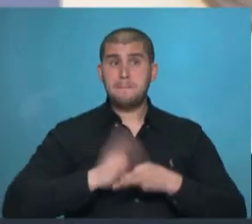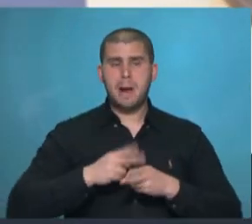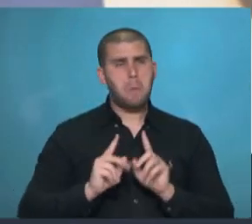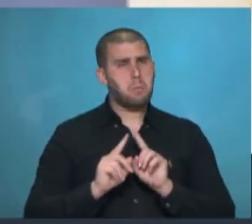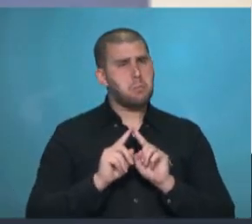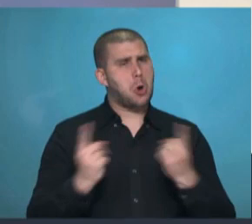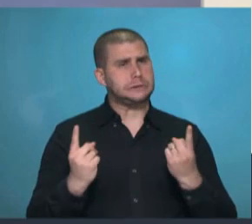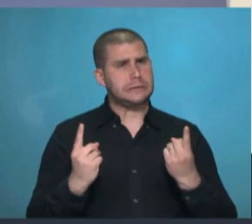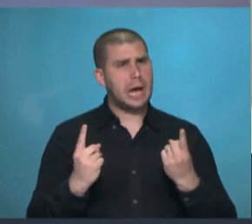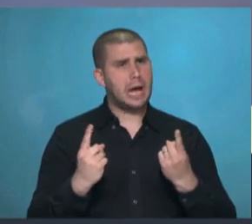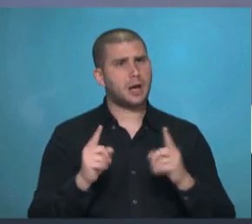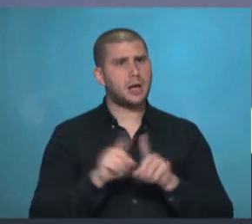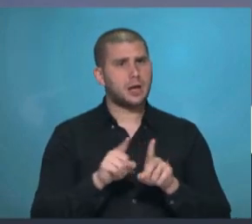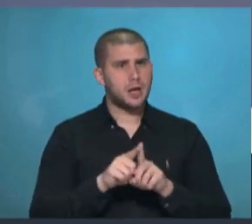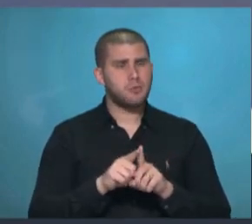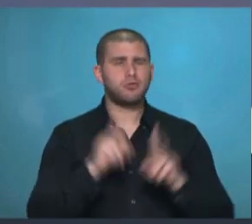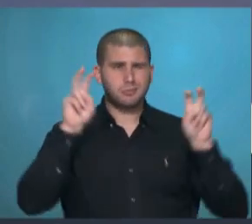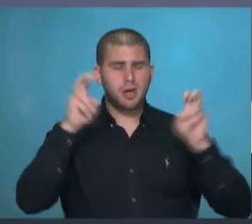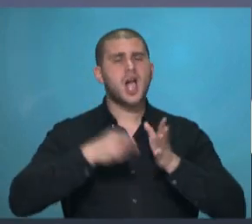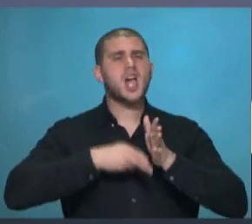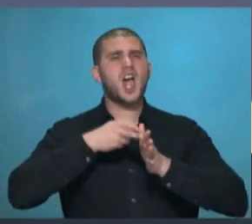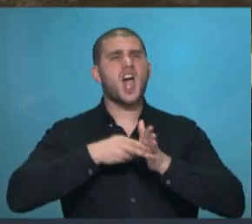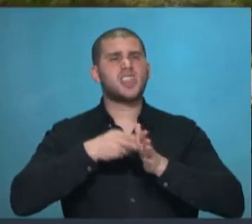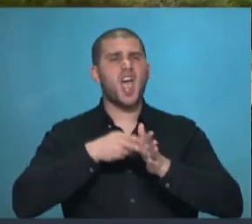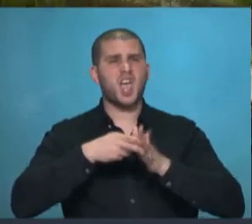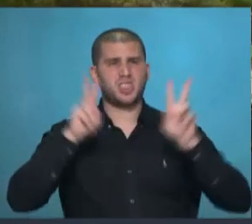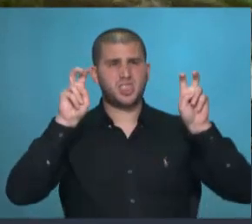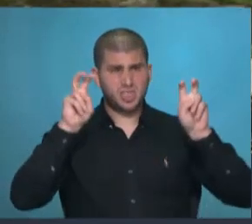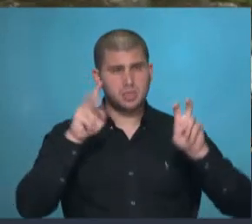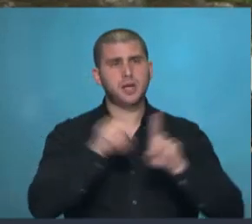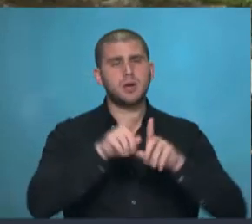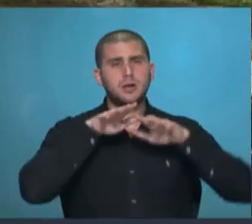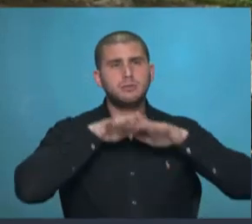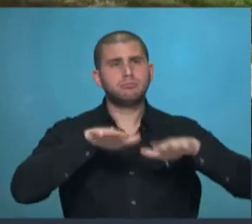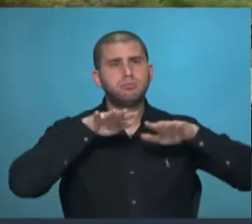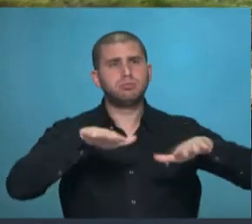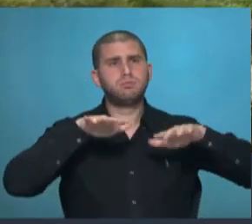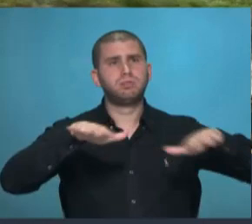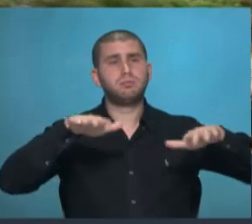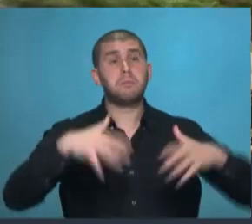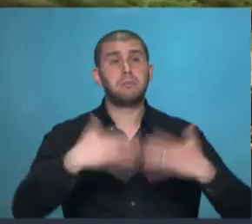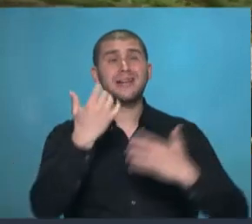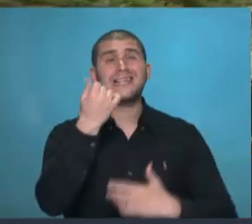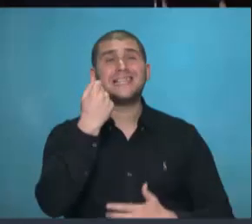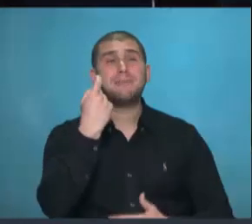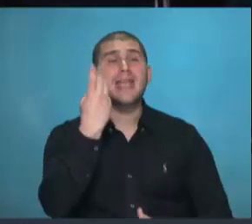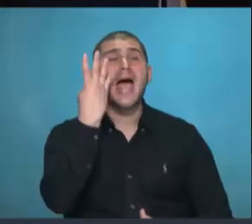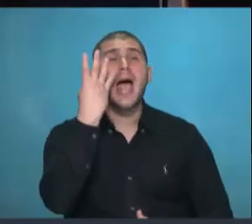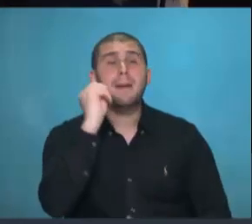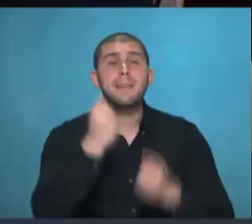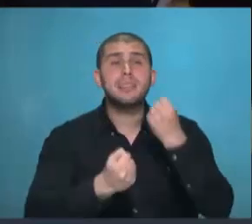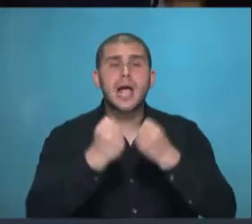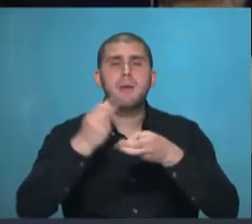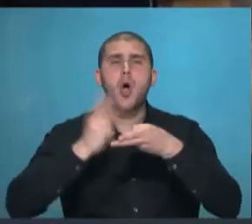המסתורית, קטרת, מכנים אותה במסדרונות הרכבת, התפשטה במהלך הבוקר וכמעט 40 נהגים חלו